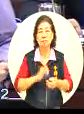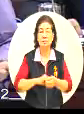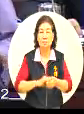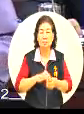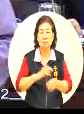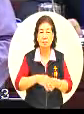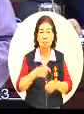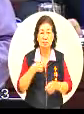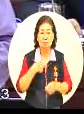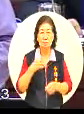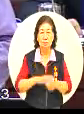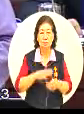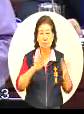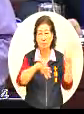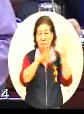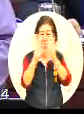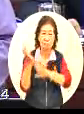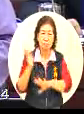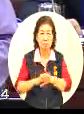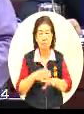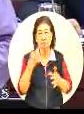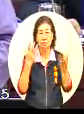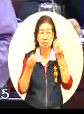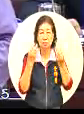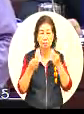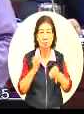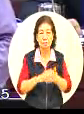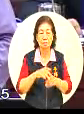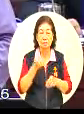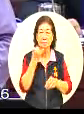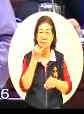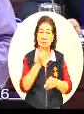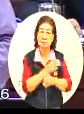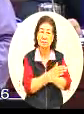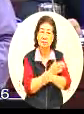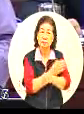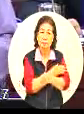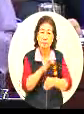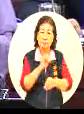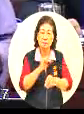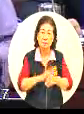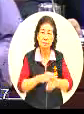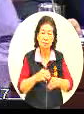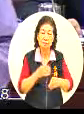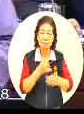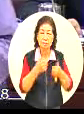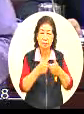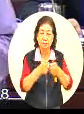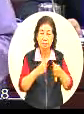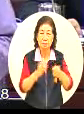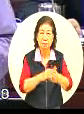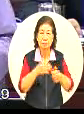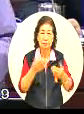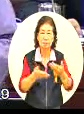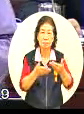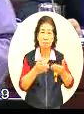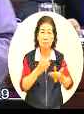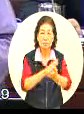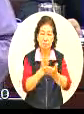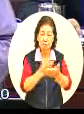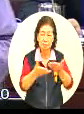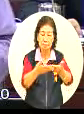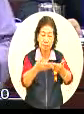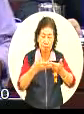陈议员提供相关的资料这样我们才能够了解如果是继承的道路现阶